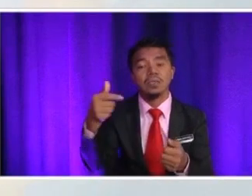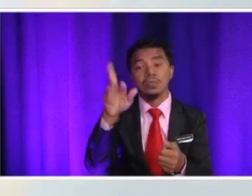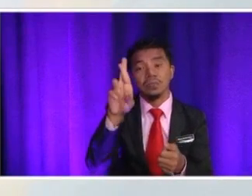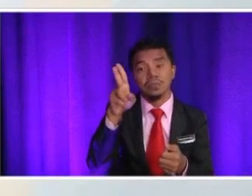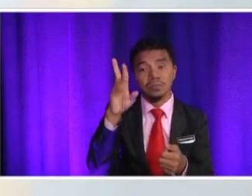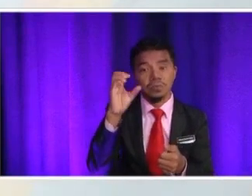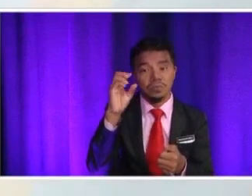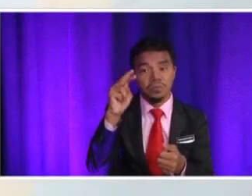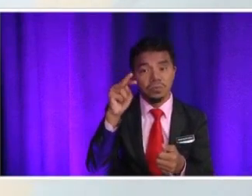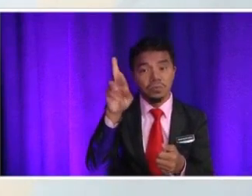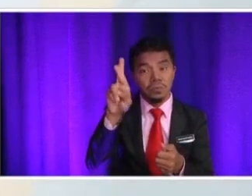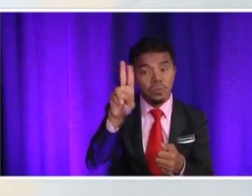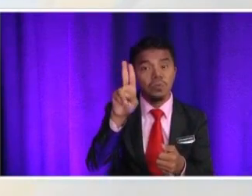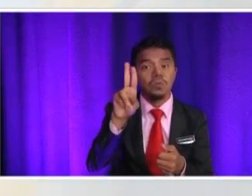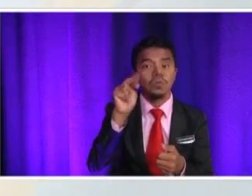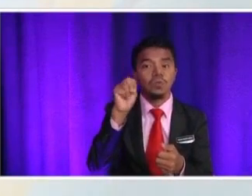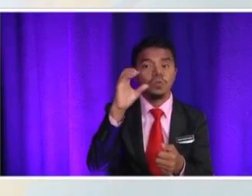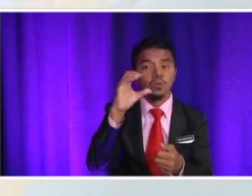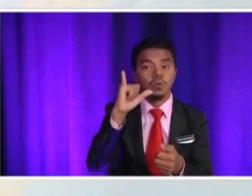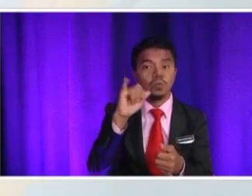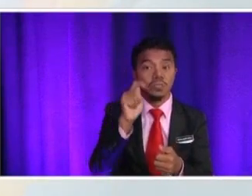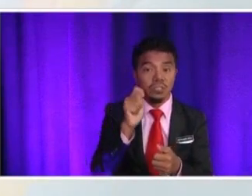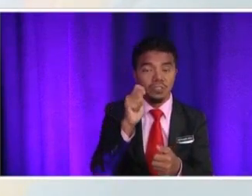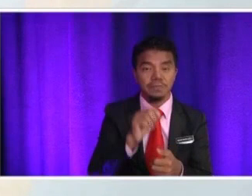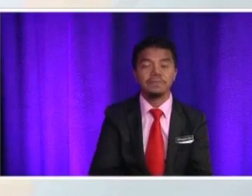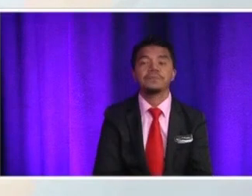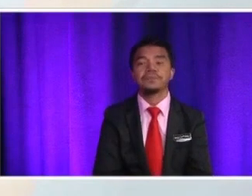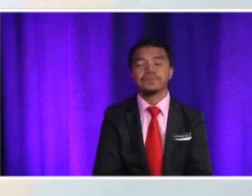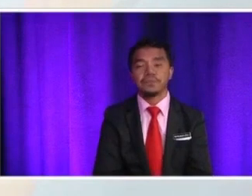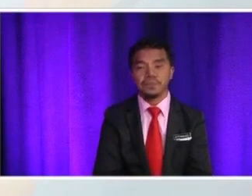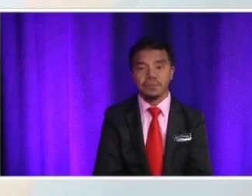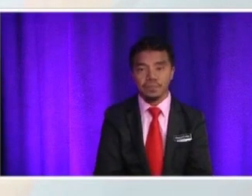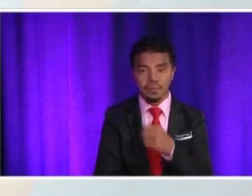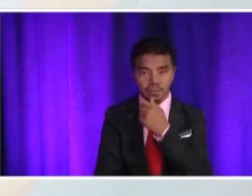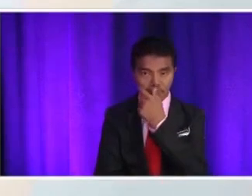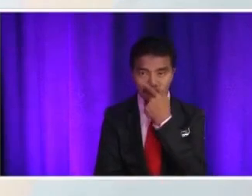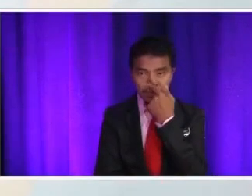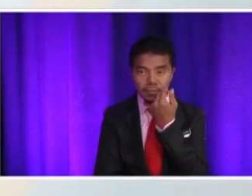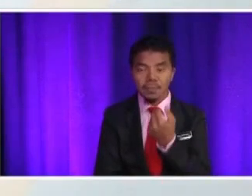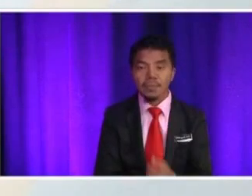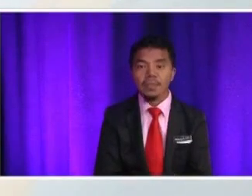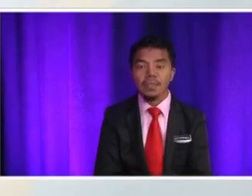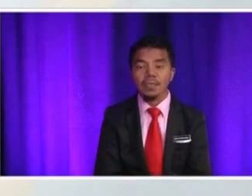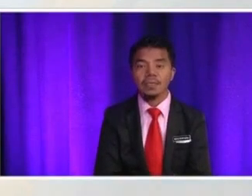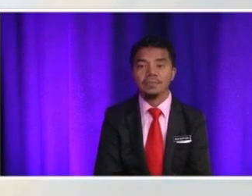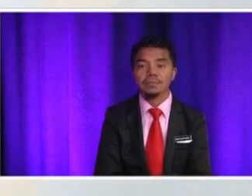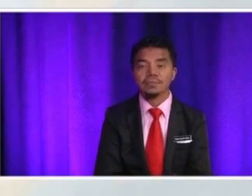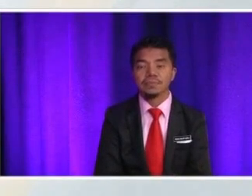mahal berbanding kalau kita beli harga borong. Secara borong. Okey, bagus. Lagi?